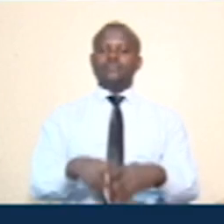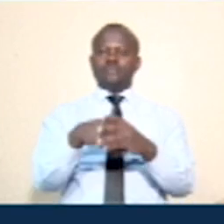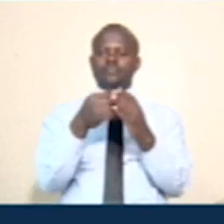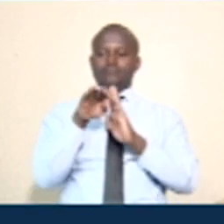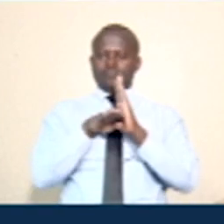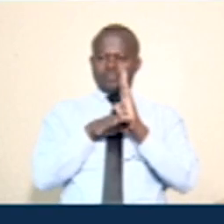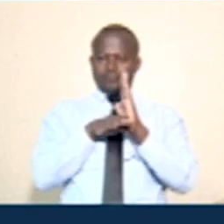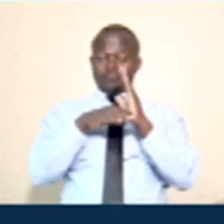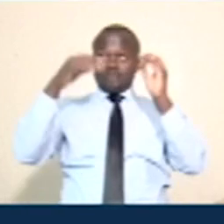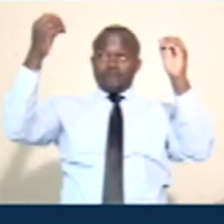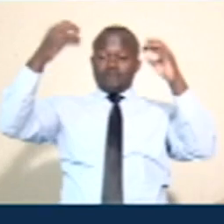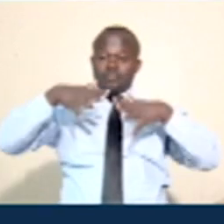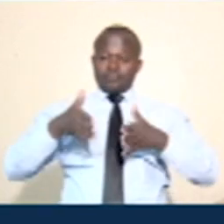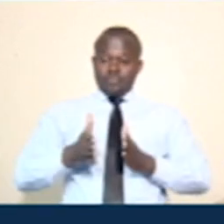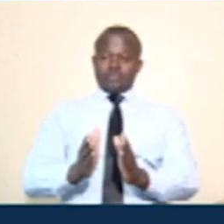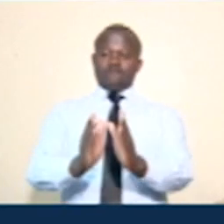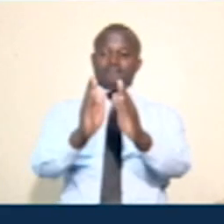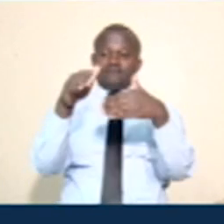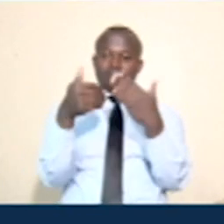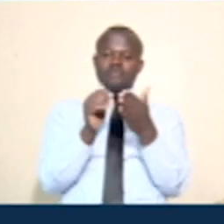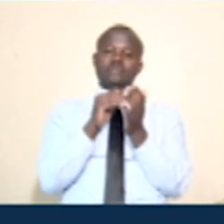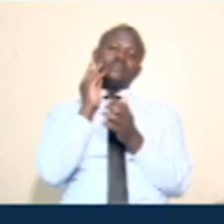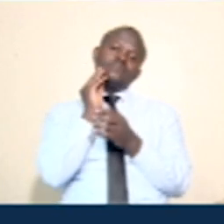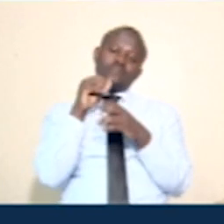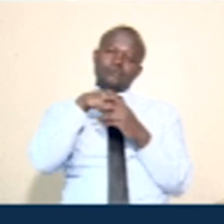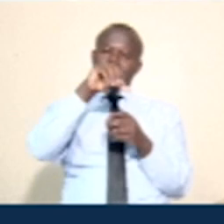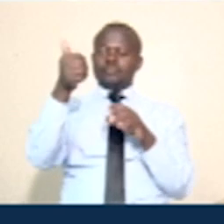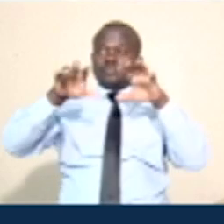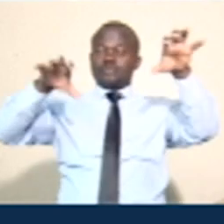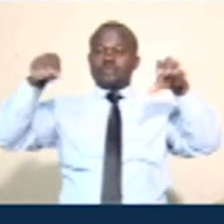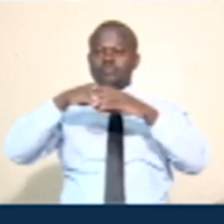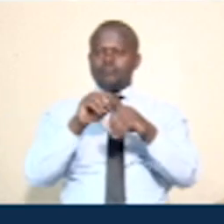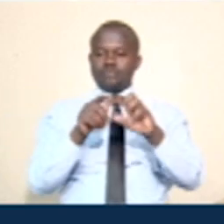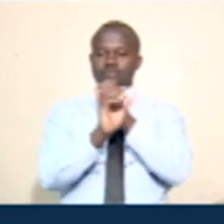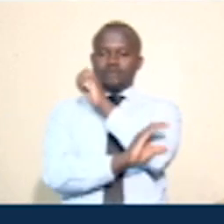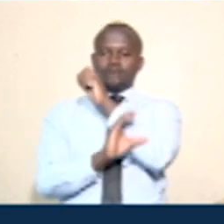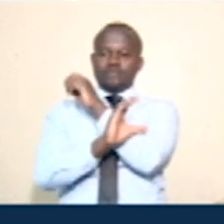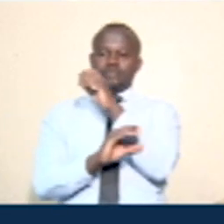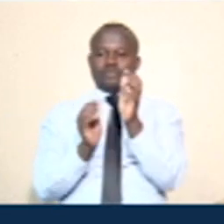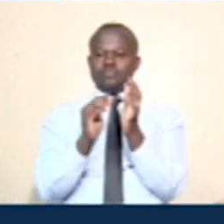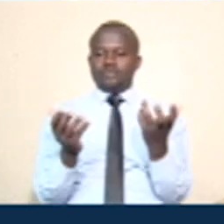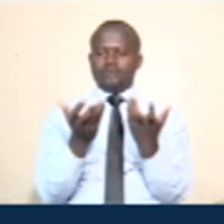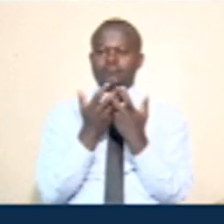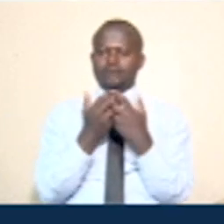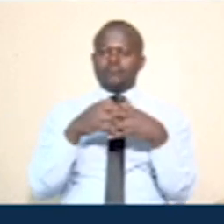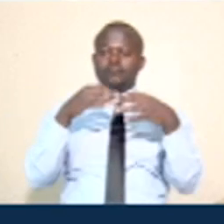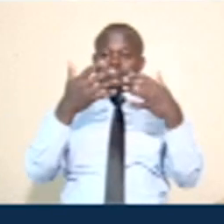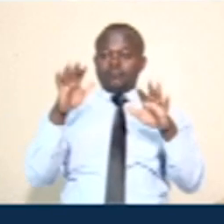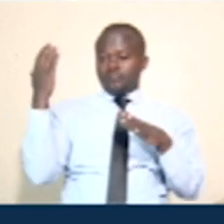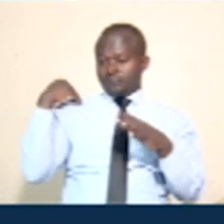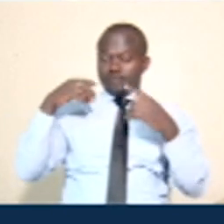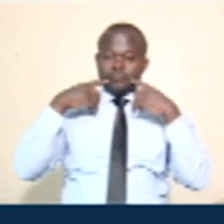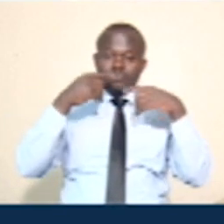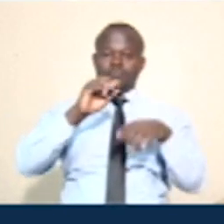iyo gahunda yo gucanaho ku mihanda inamenyerewe n'ubundi no mu bindi bice bitandukanye by'igihugu binajyanye n'inkuru imaze